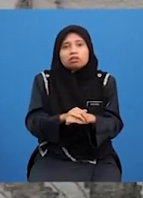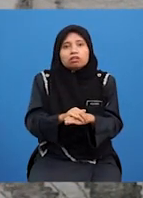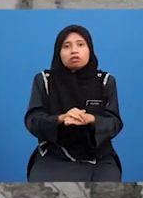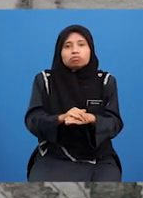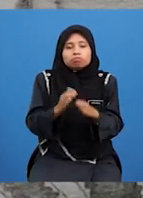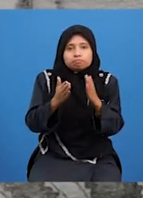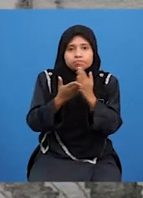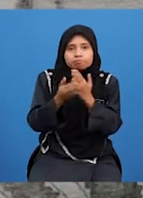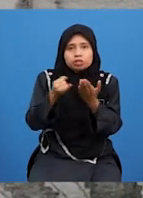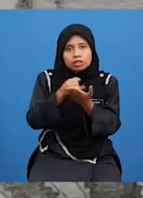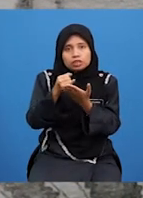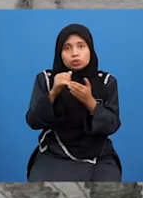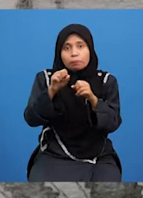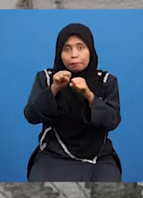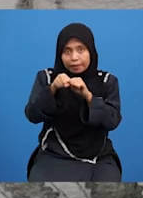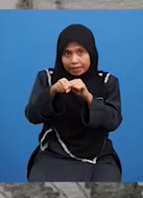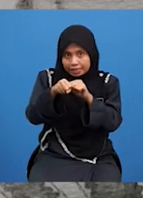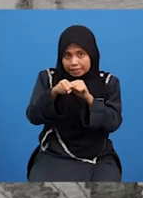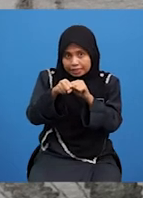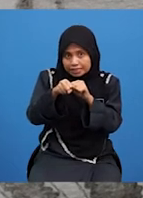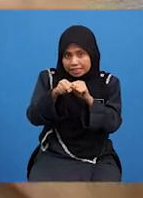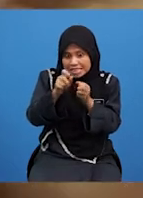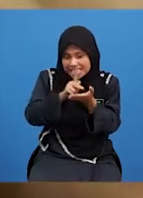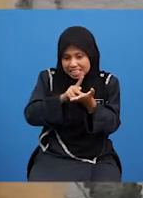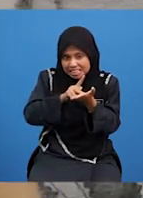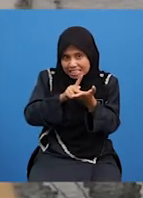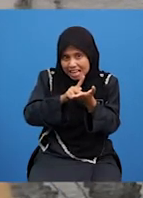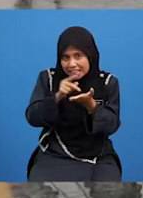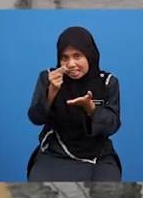supaya kesan kasar itu dapat divisualkan secara baik.